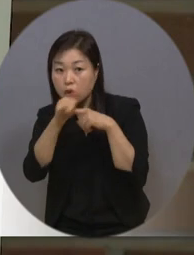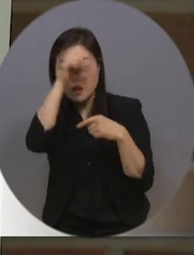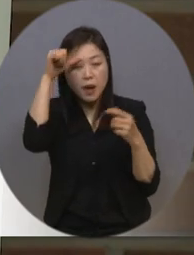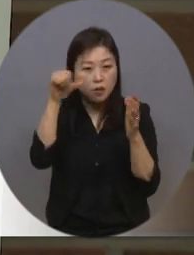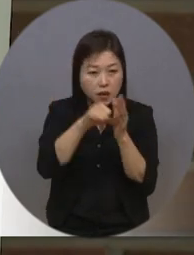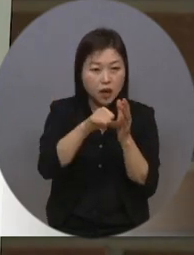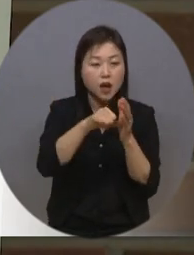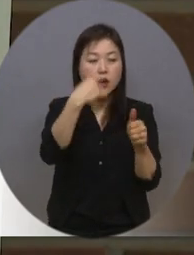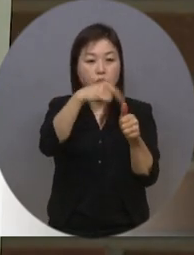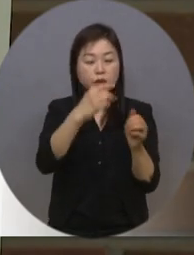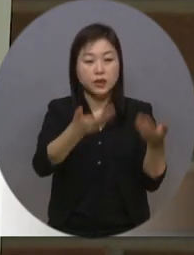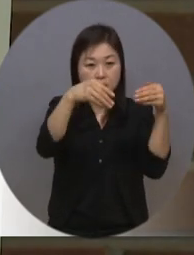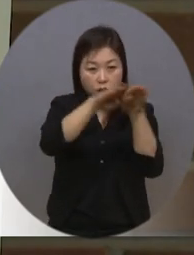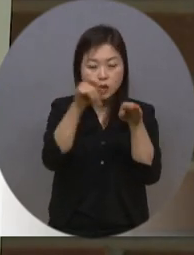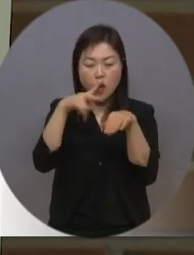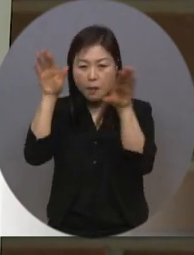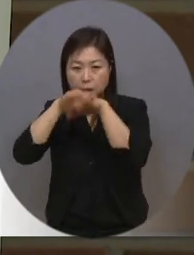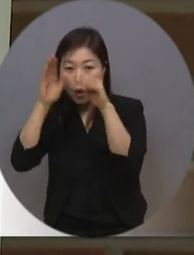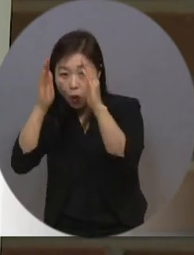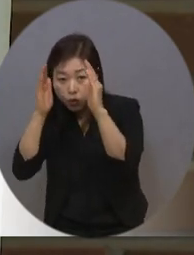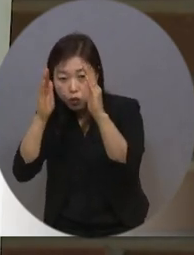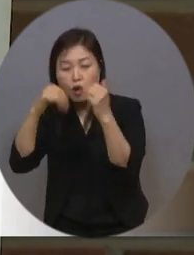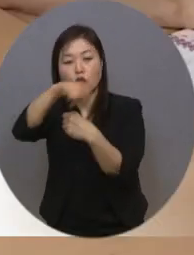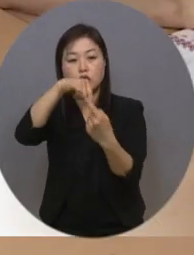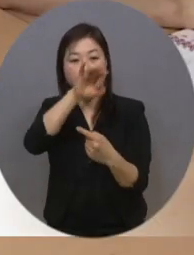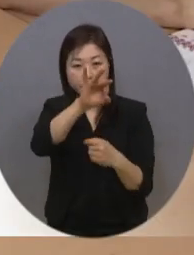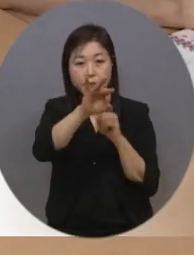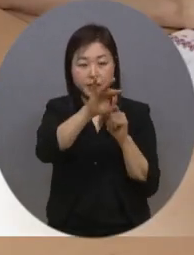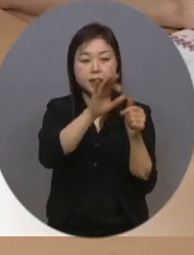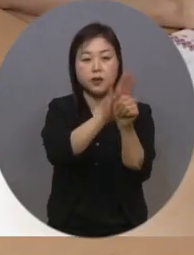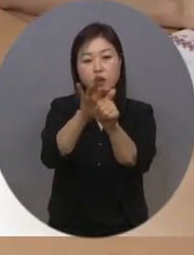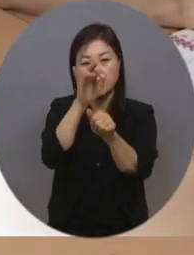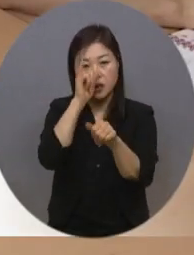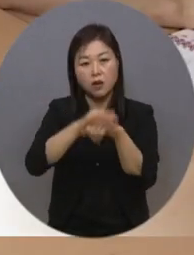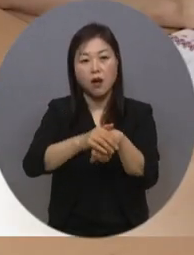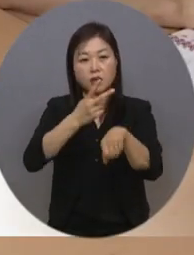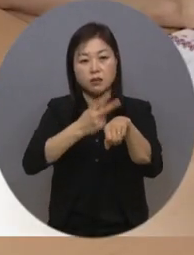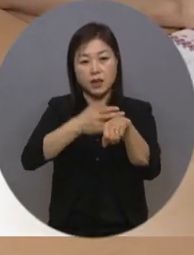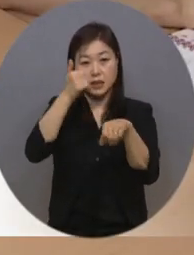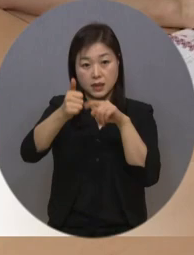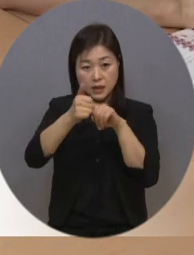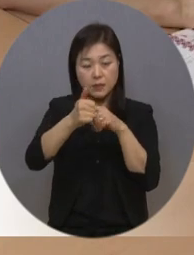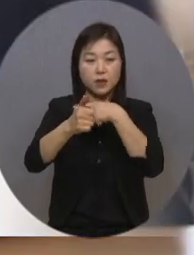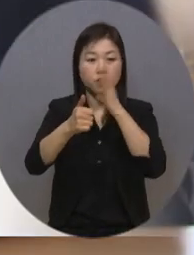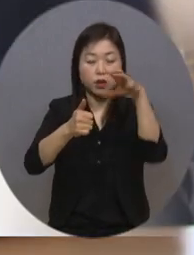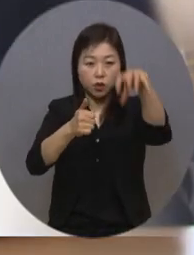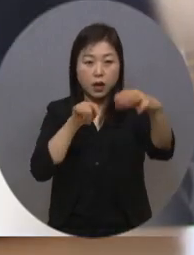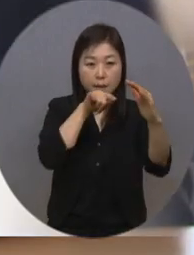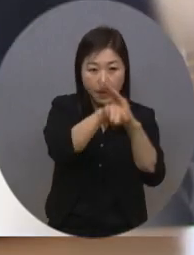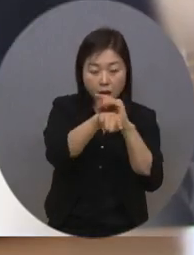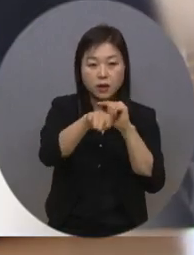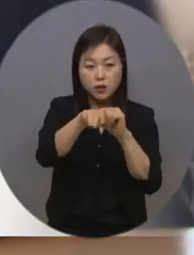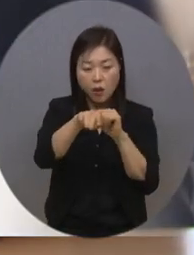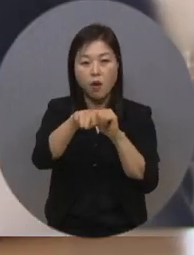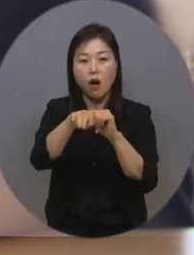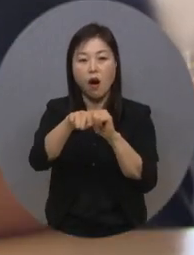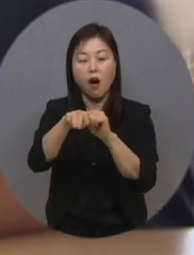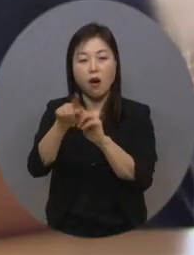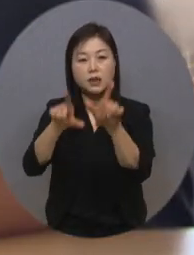등의 운영비 지원과 강사가 직접 경로당과 마을회관 등을 찾아가는 문외교실도 지원합니다.